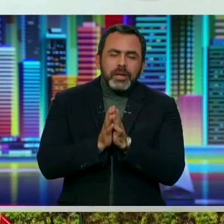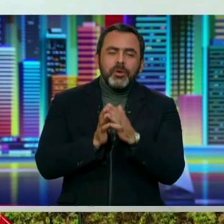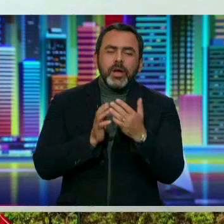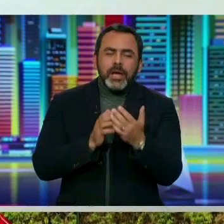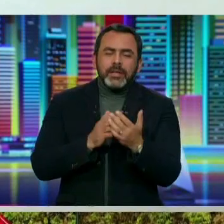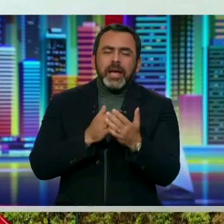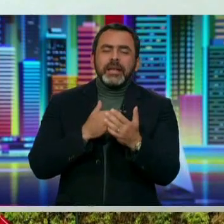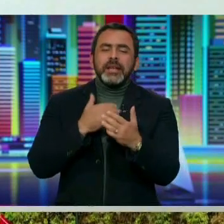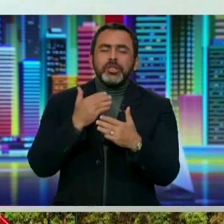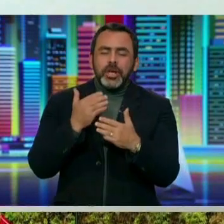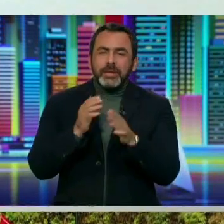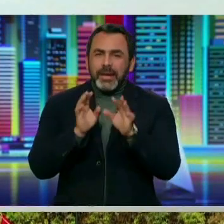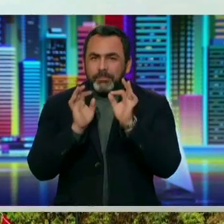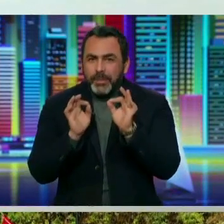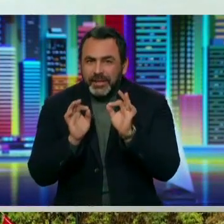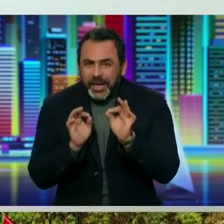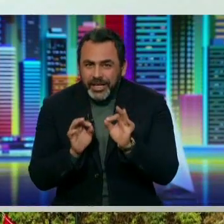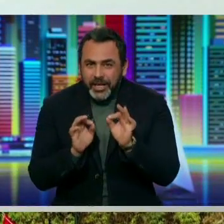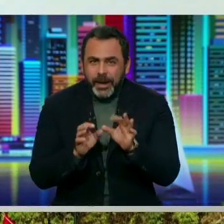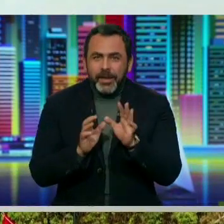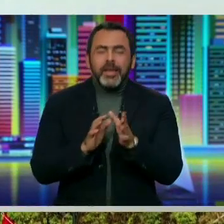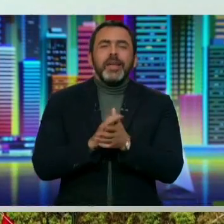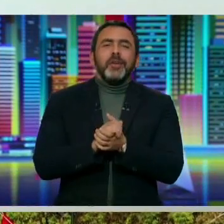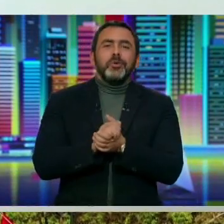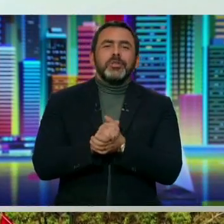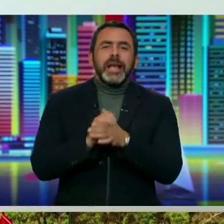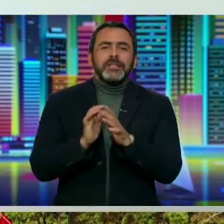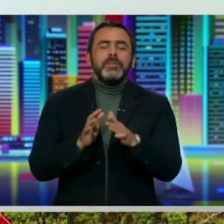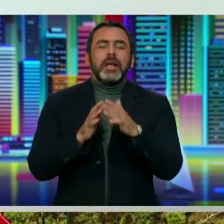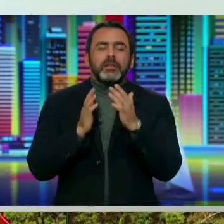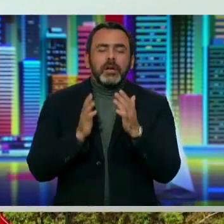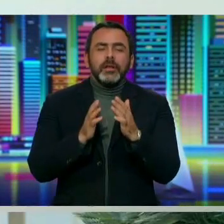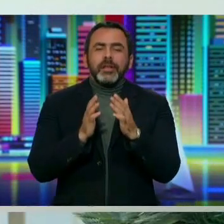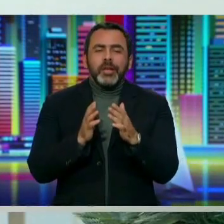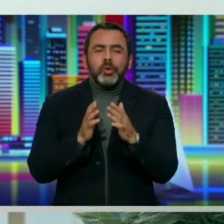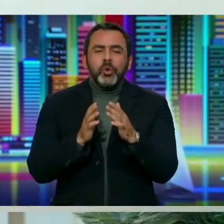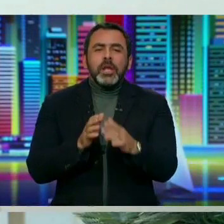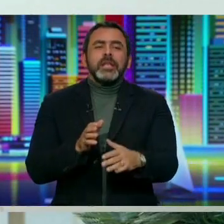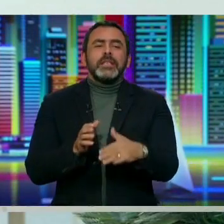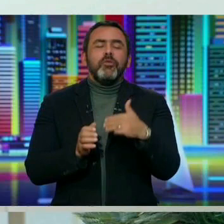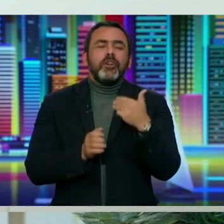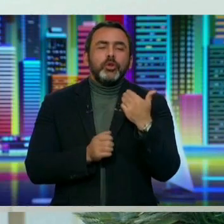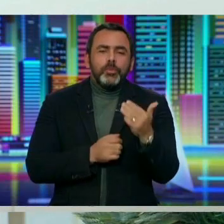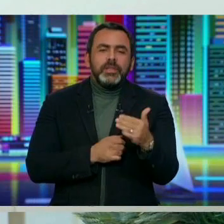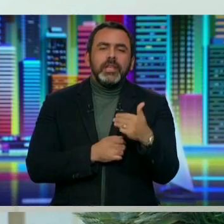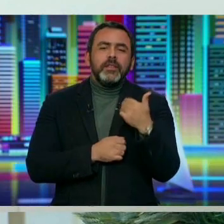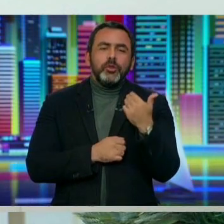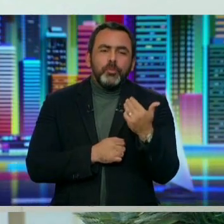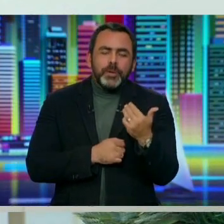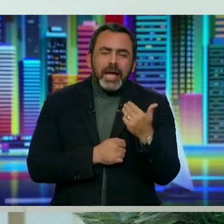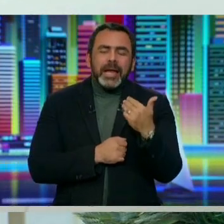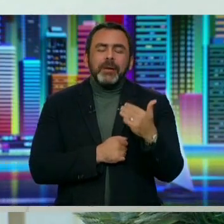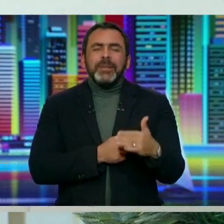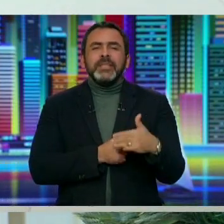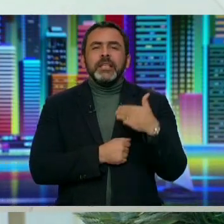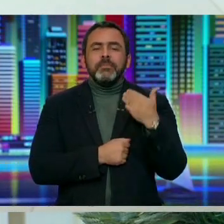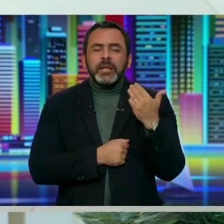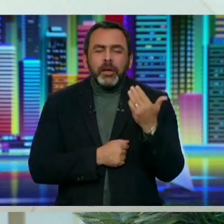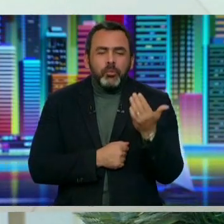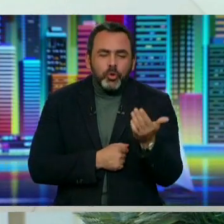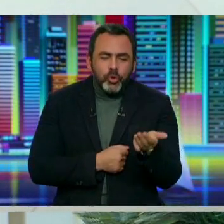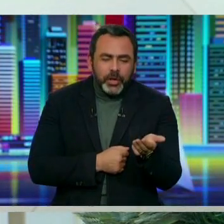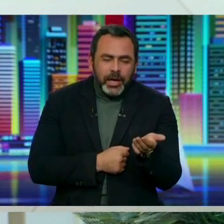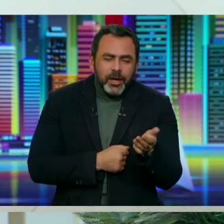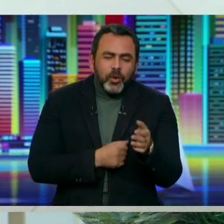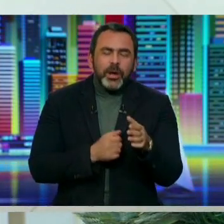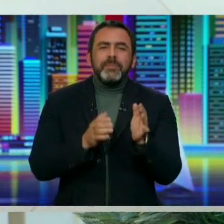انه من الوارد ان نشهد هنا من باب التحليل بقى انه استاذ عزب يعتقد انه سوف تبدي اثيوبيا المزيد